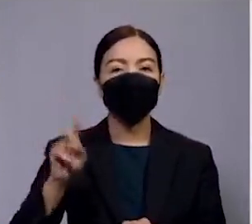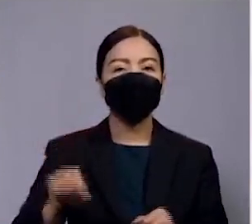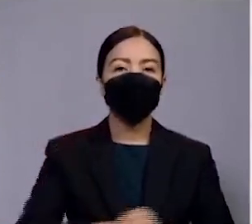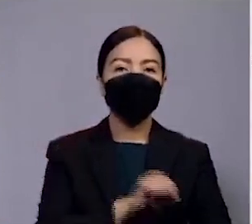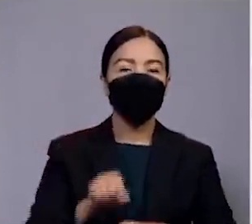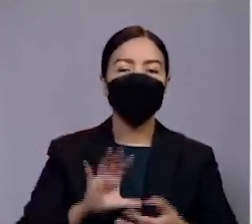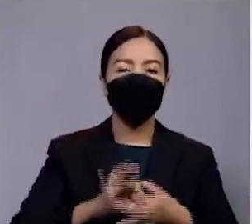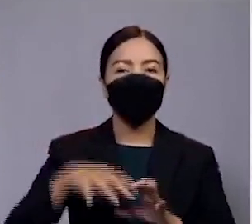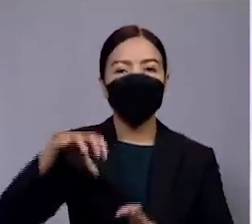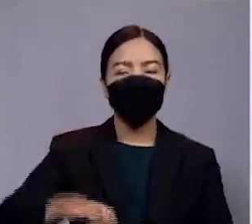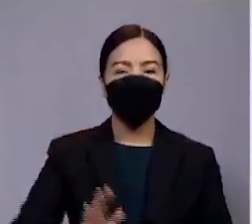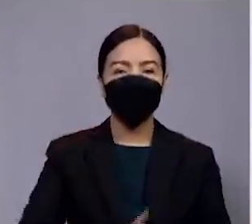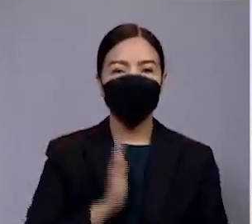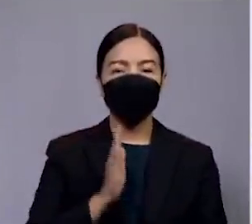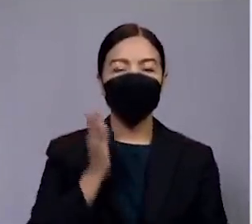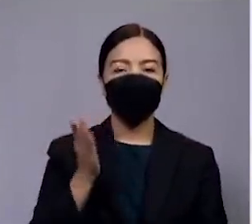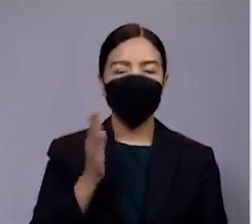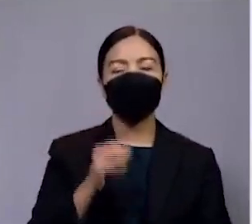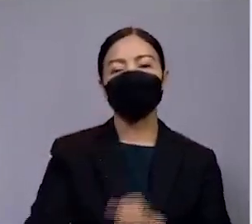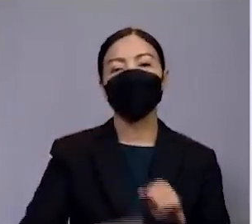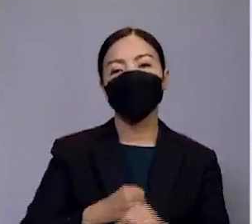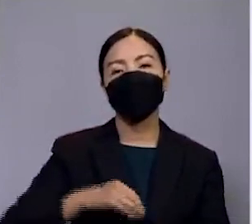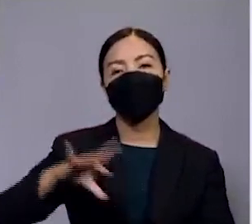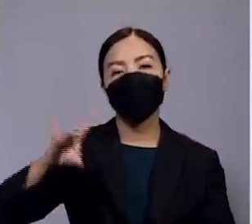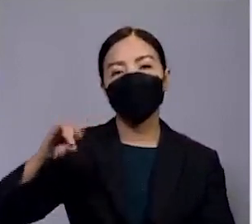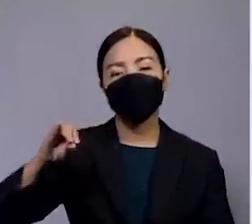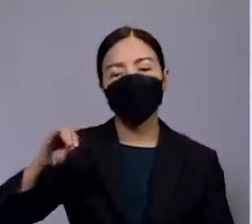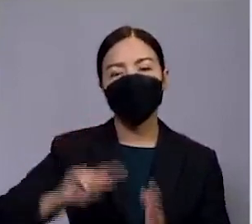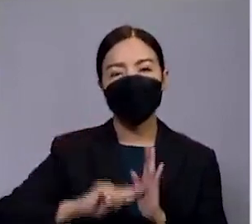าเฉลิมพระเกียรติ80พรรษาจังหวัดนครราชสีมาระ